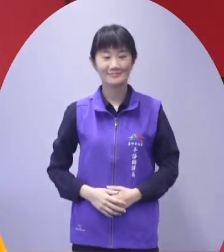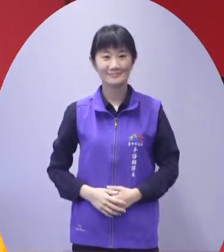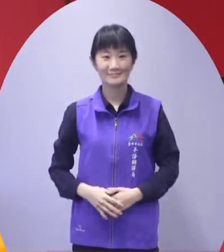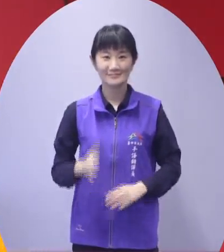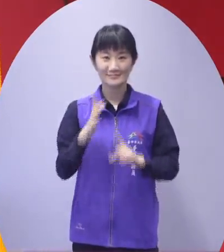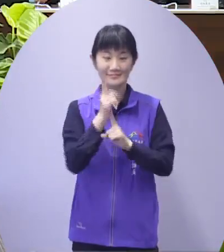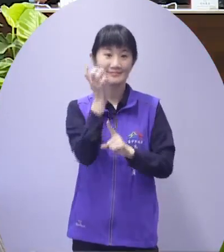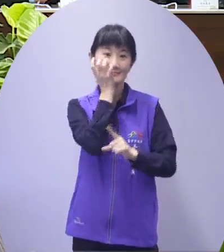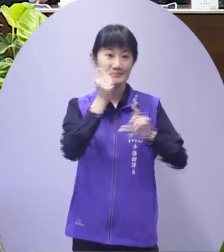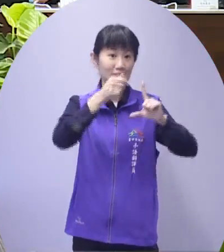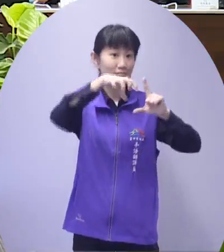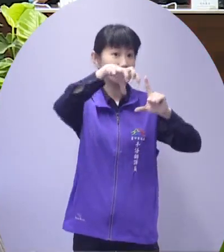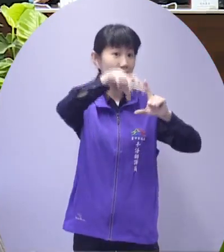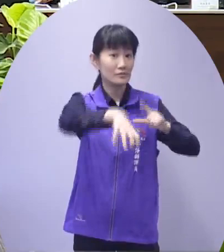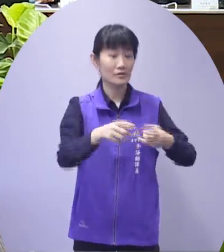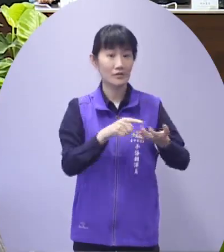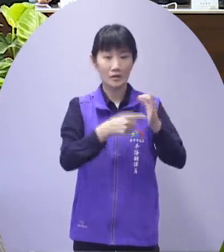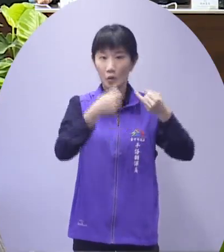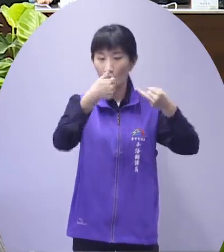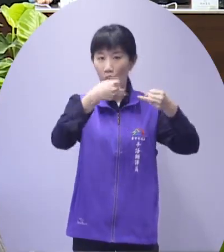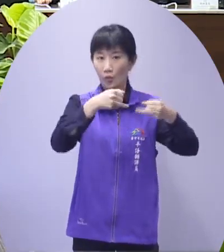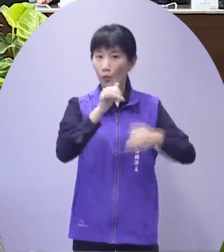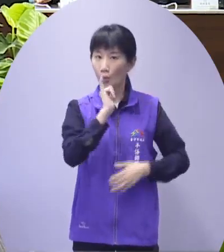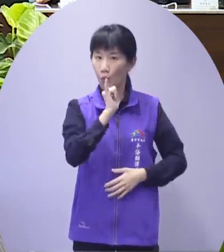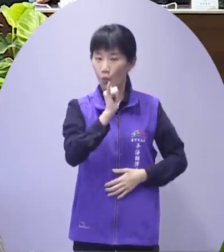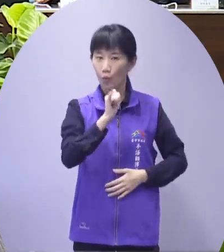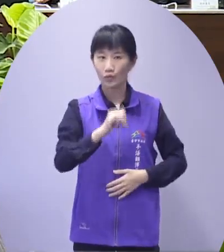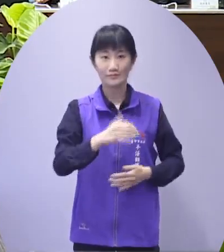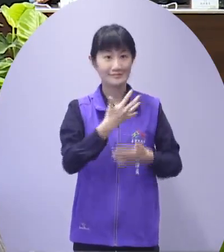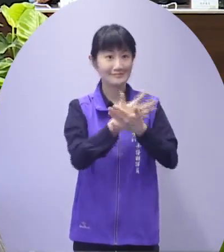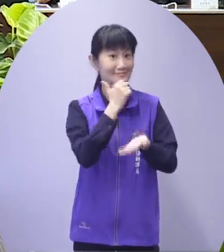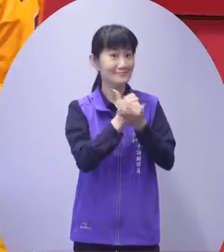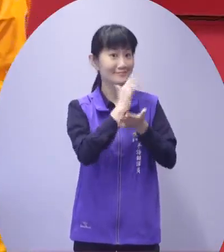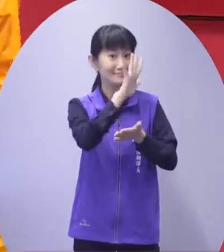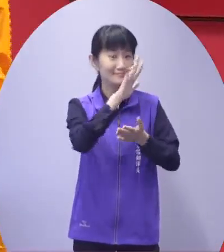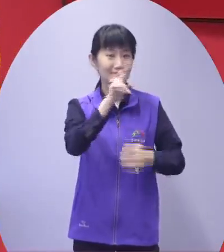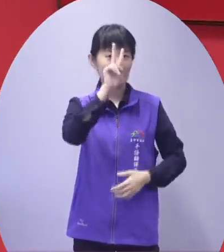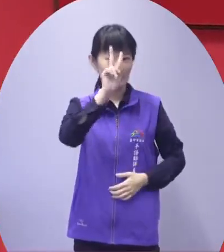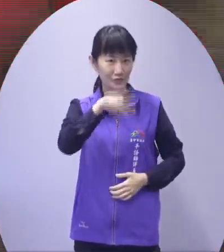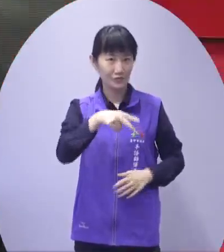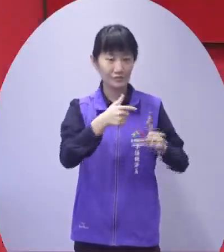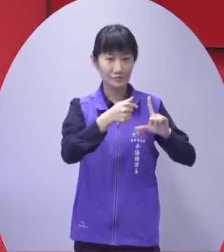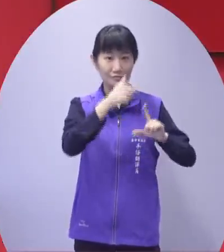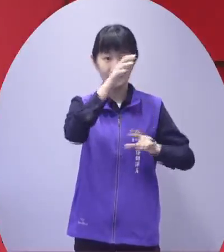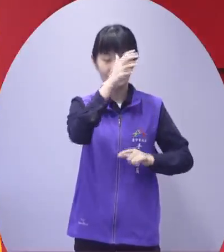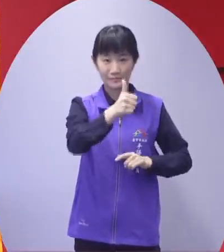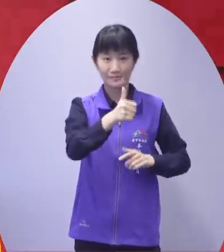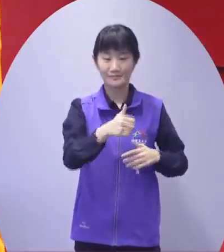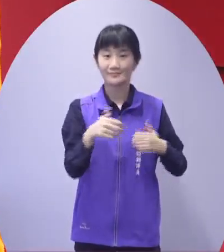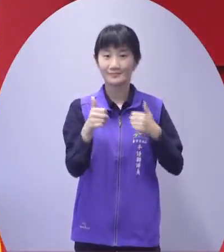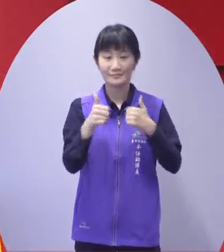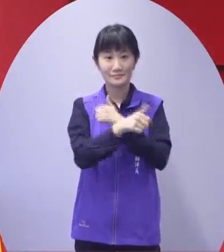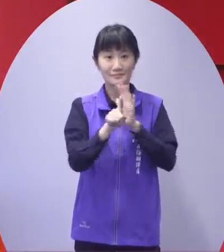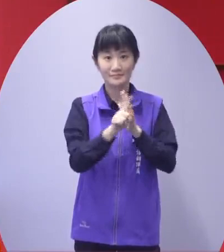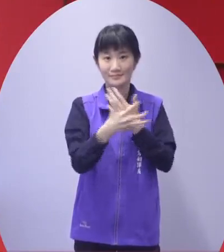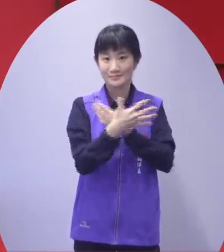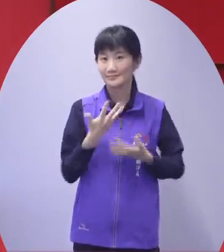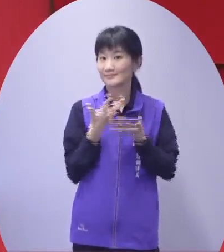神冈区公所荣获基优公所，请神冈区公所刘区长将讲座献与市长并合影。